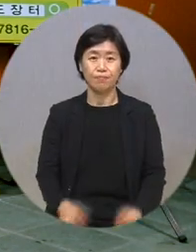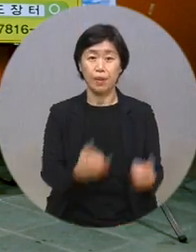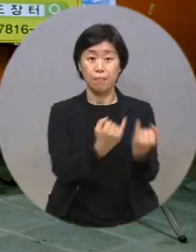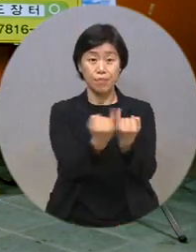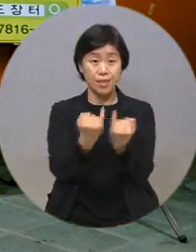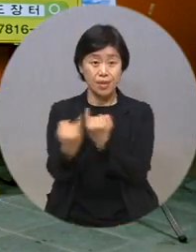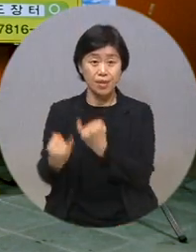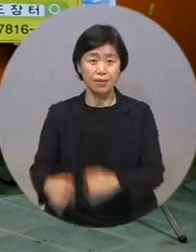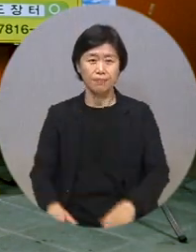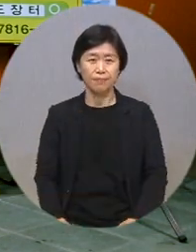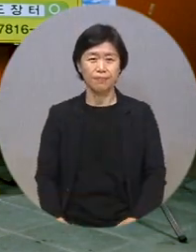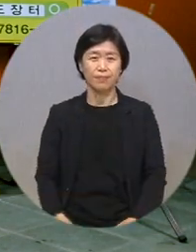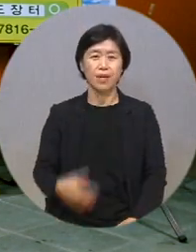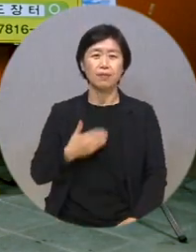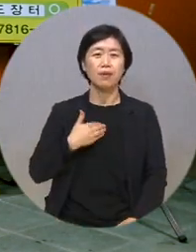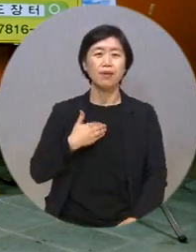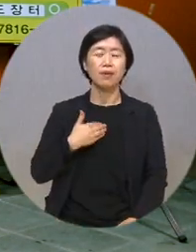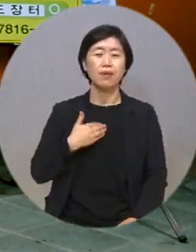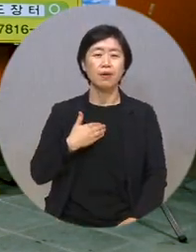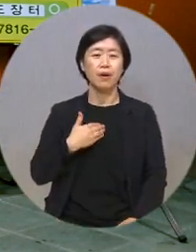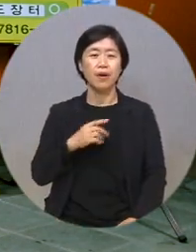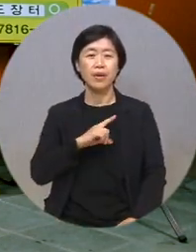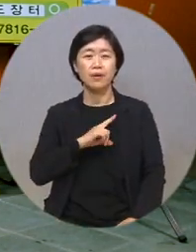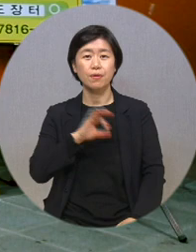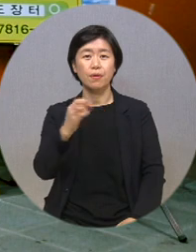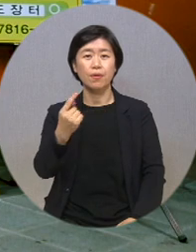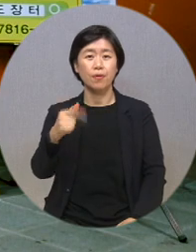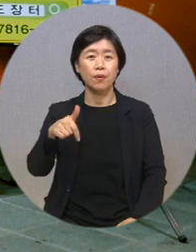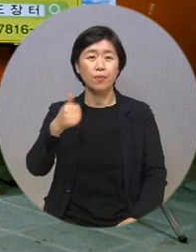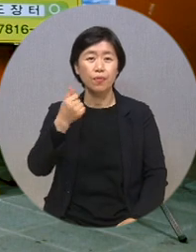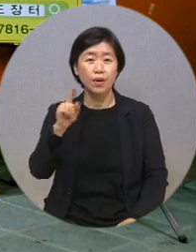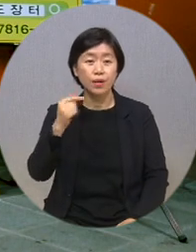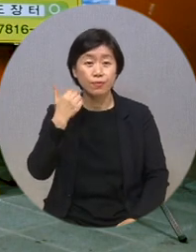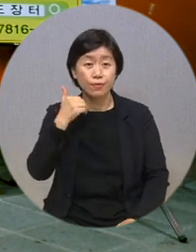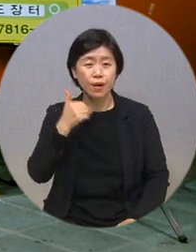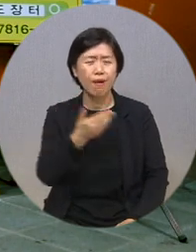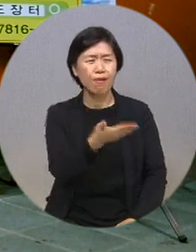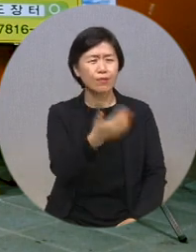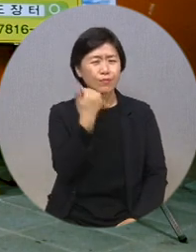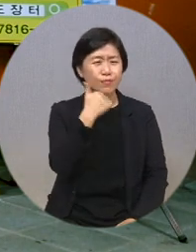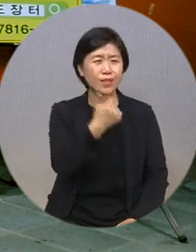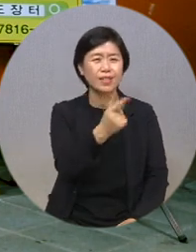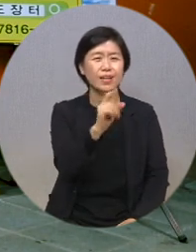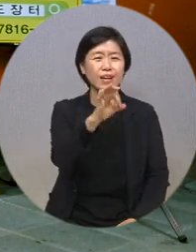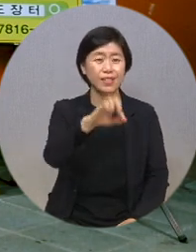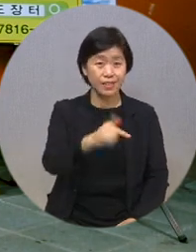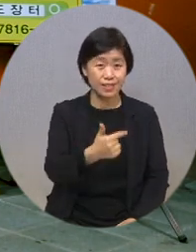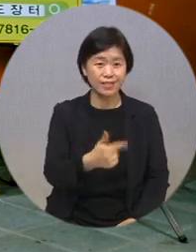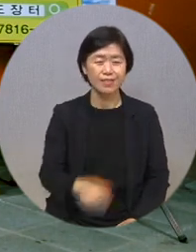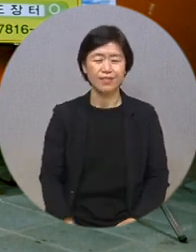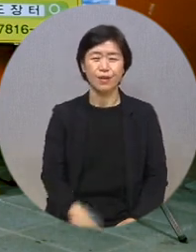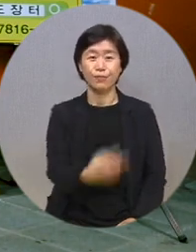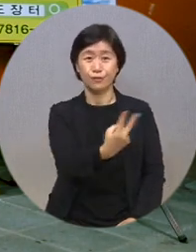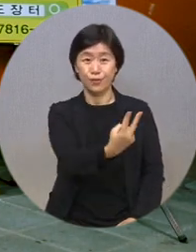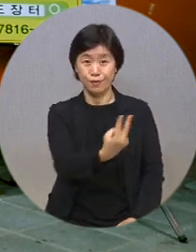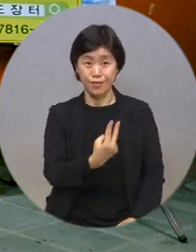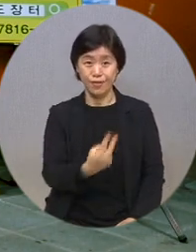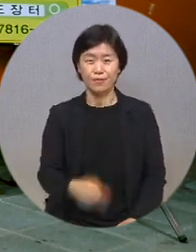둘 중에 내가 오카하다 손들어봐요. 마스코트. 여기는 누구예요? 나은이요. 나은이? 오카와 나은이가 함께